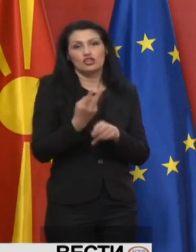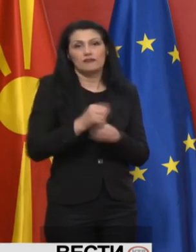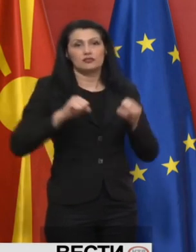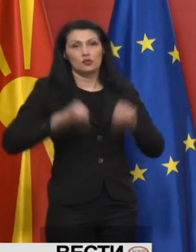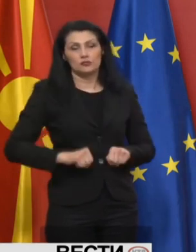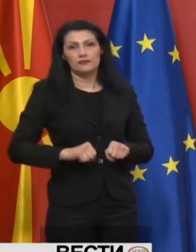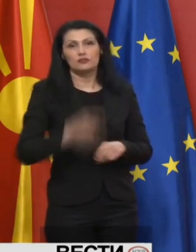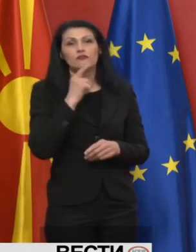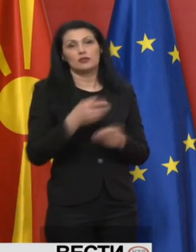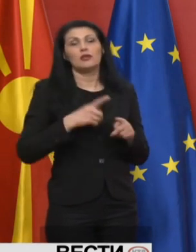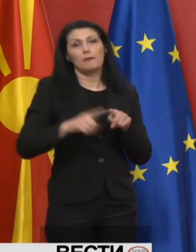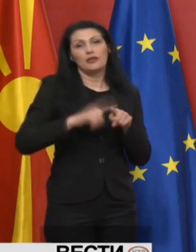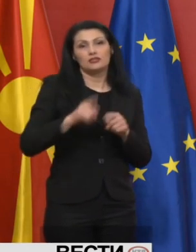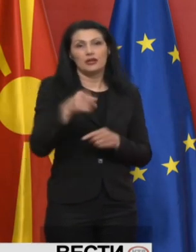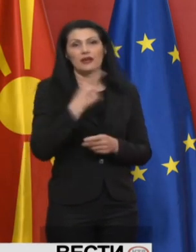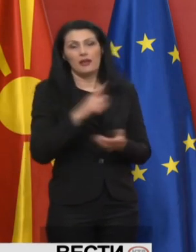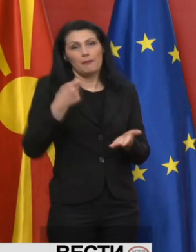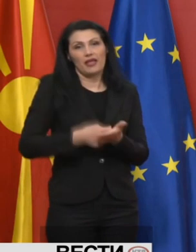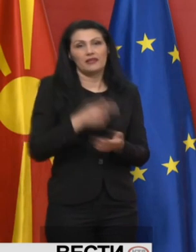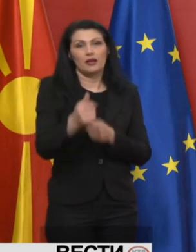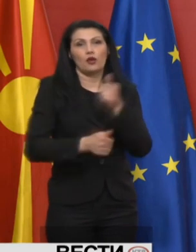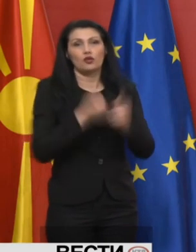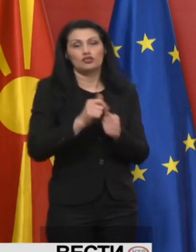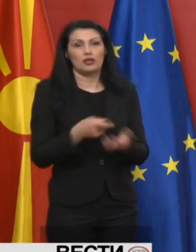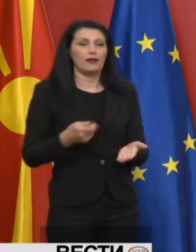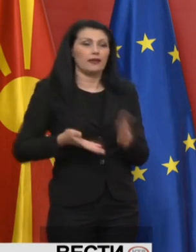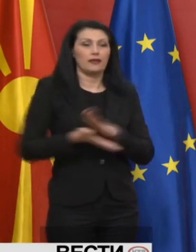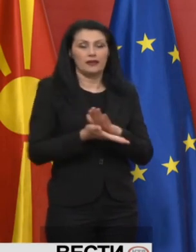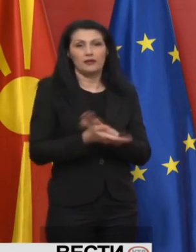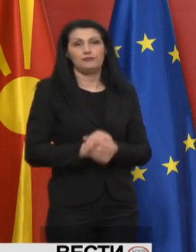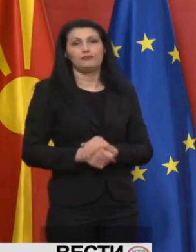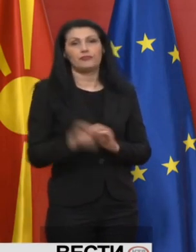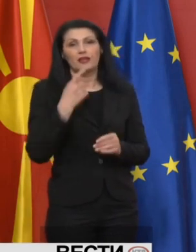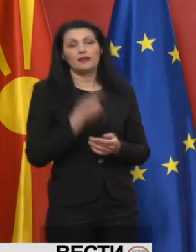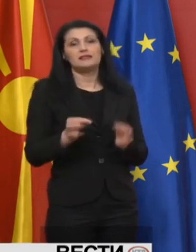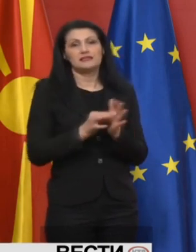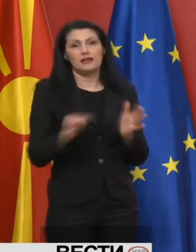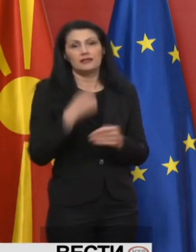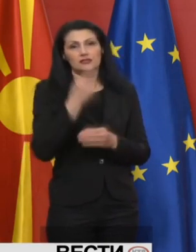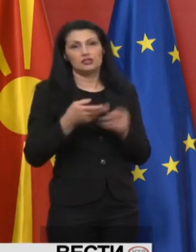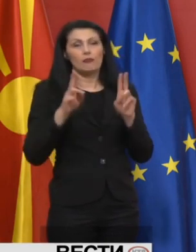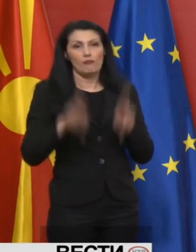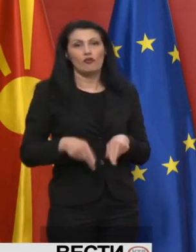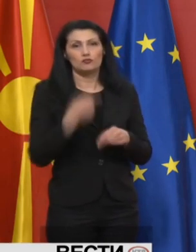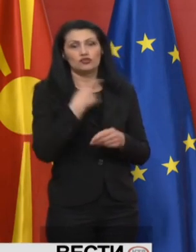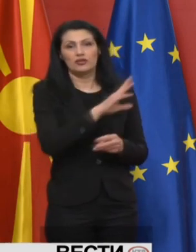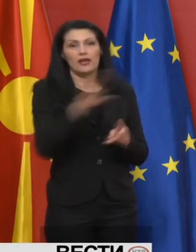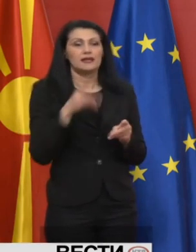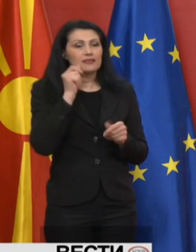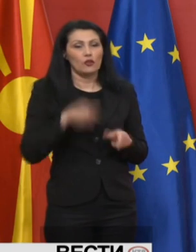собственост заради неплатената годишна закупнина. Целта е да им се овозможи на